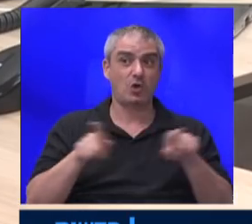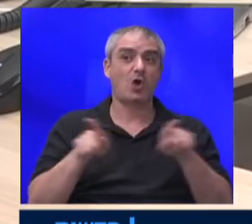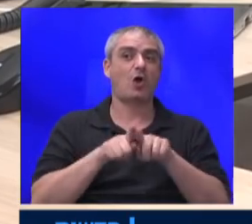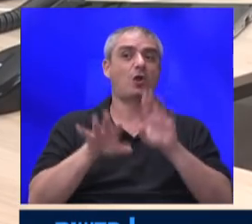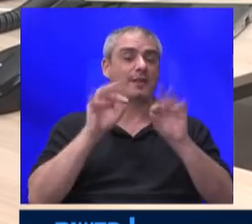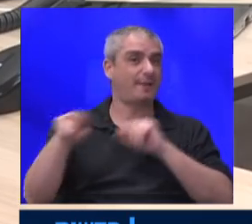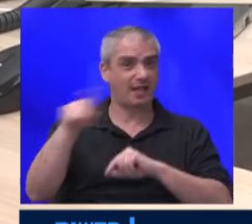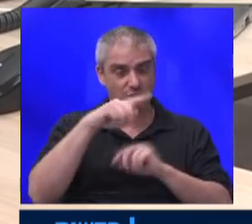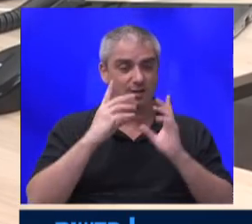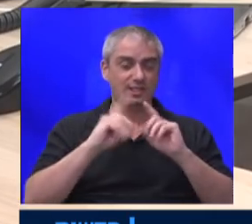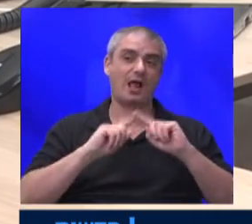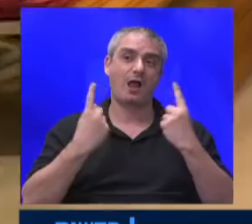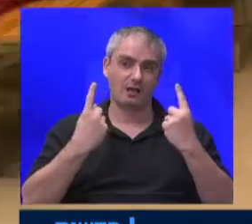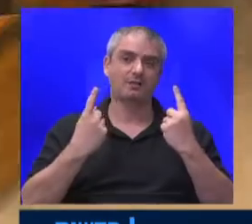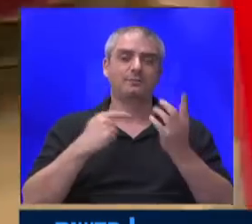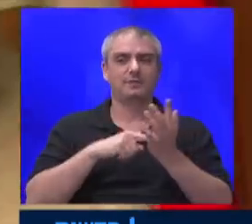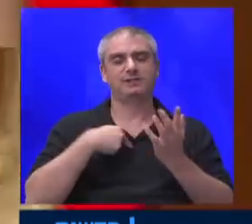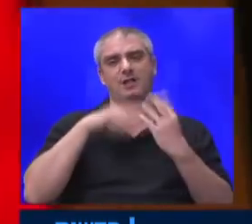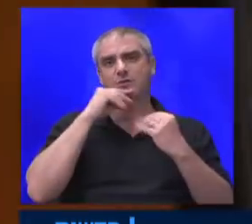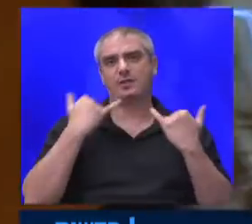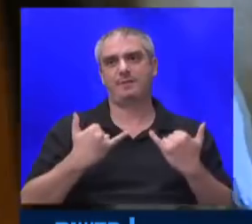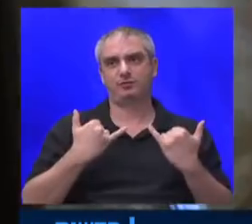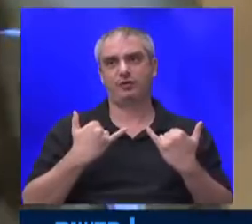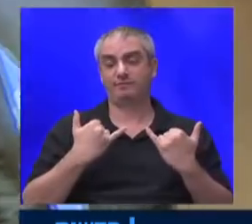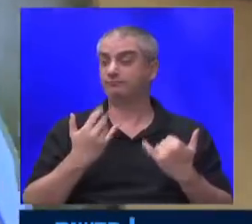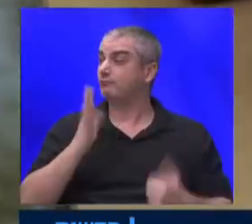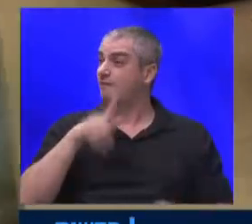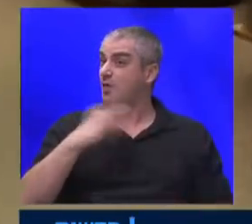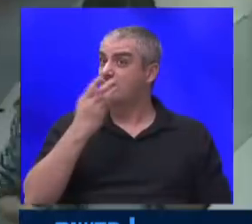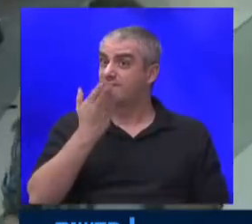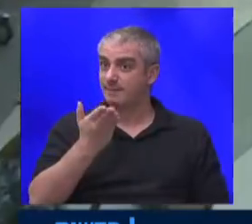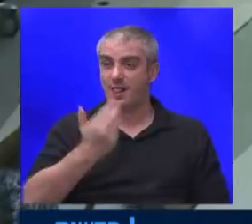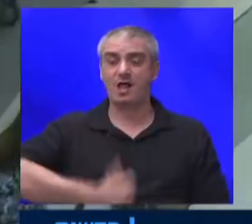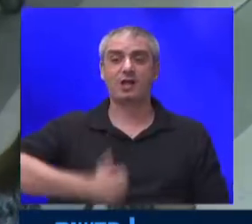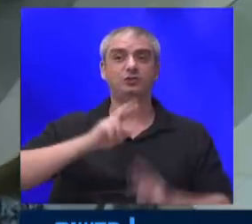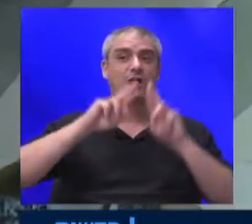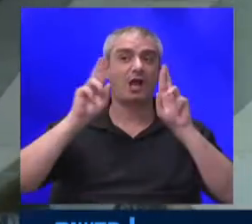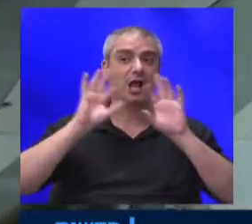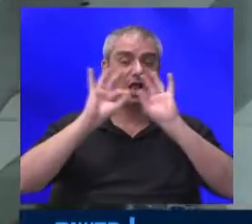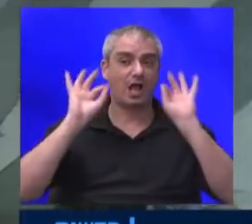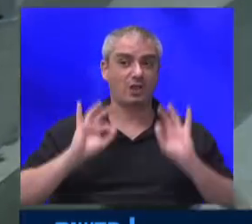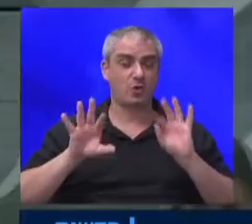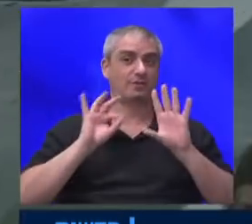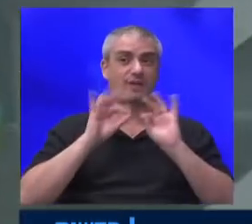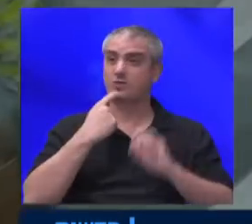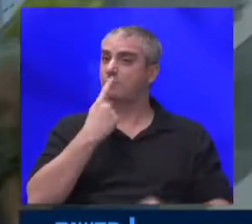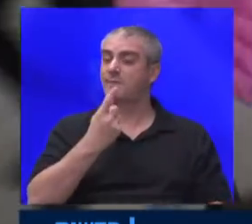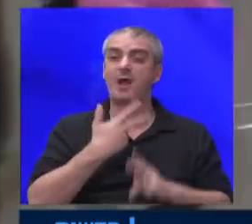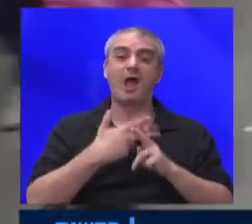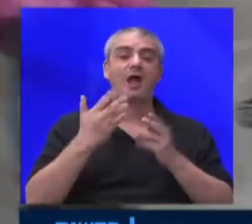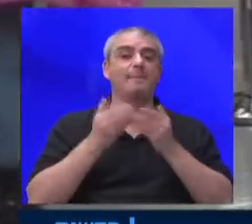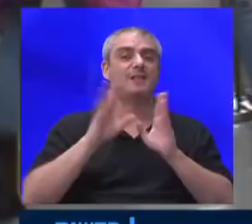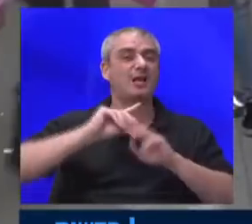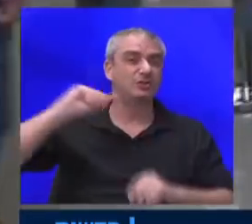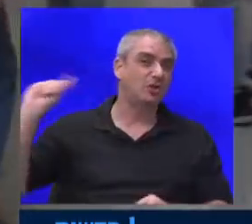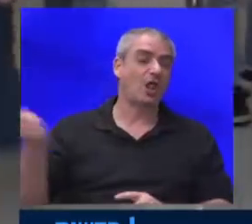אחרת, לכן אנחנו דנים בזה עכשיו. ולמרות הדברים האלה, ראשי רשתות המסחר ובעלי הקניונים אומרים כי רק פתיחה של כל המסחר